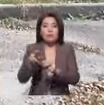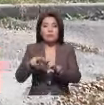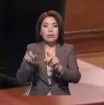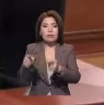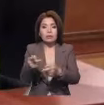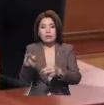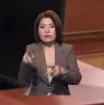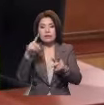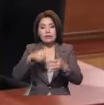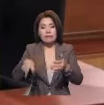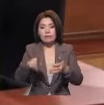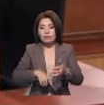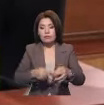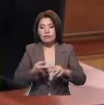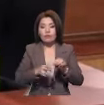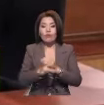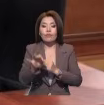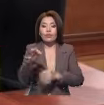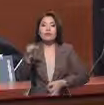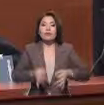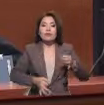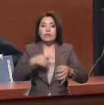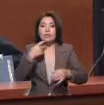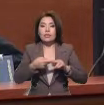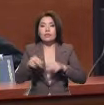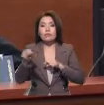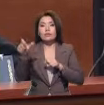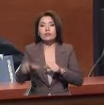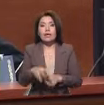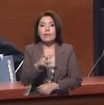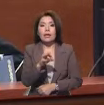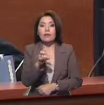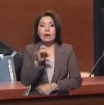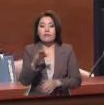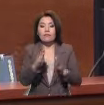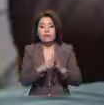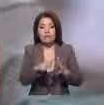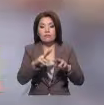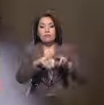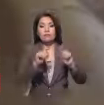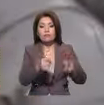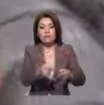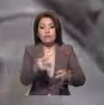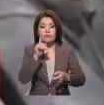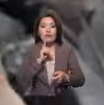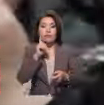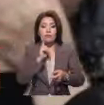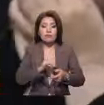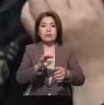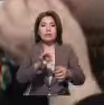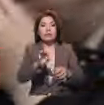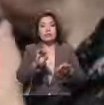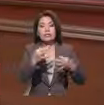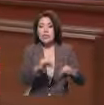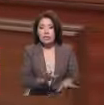сенген жоқ. Дегенмен Қарасай аудандық сотының судьясы қорғаушылардың Марқабаевты үйғамаққа жіберу туралы өтінішін әзірге қанағаттандырмады. Келесі